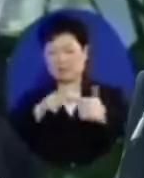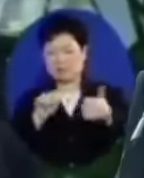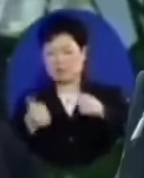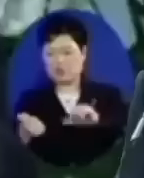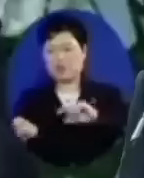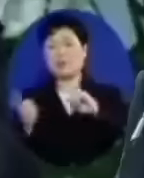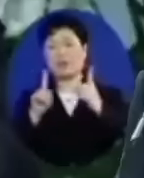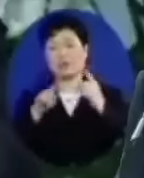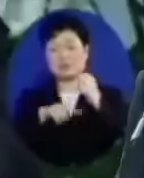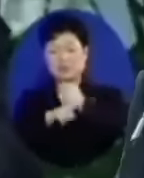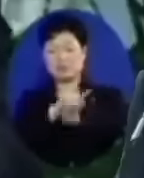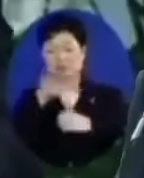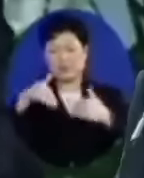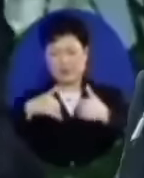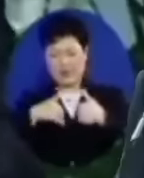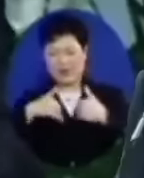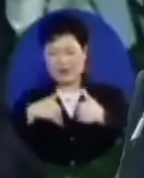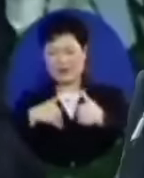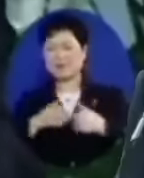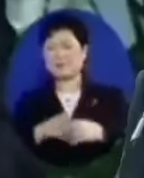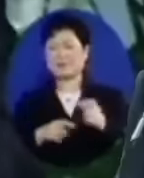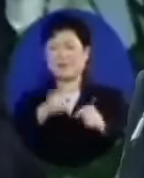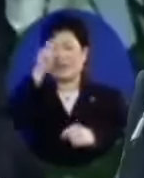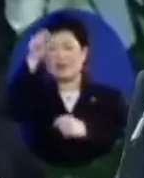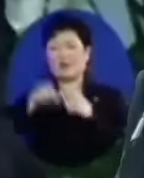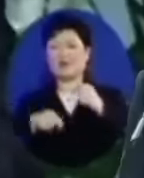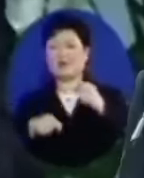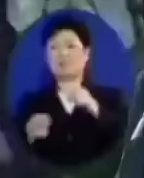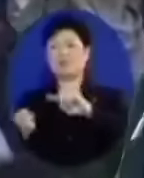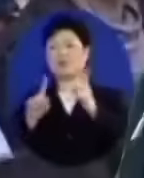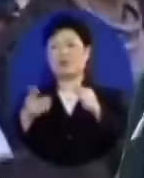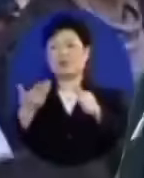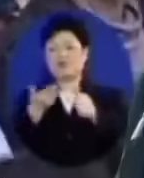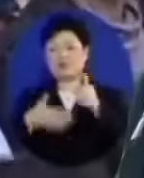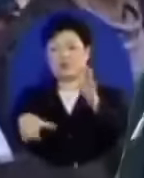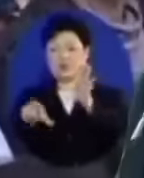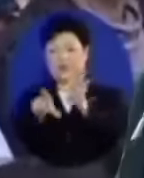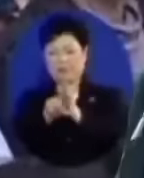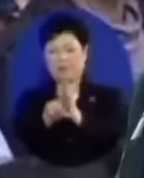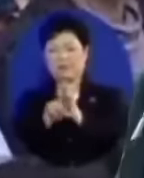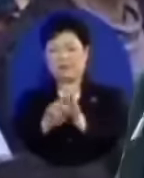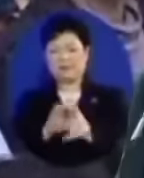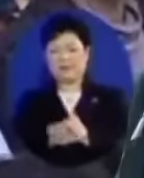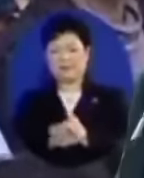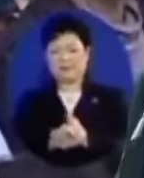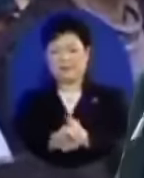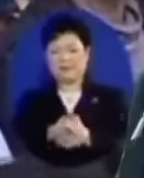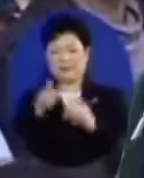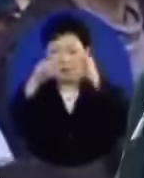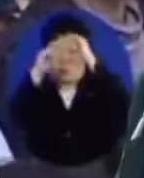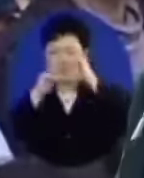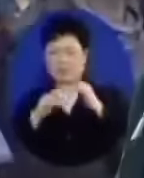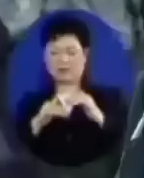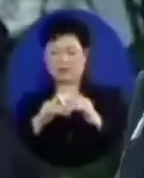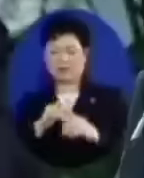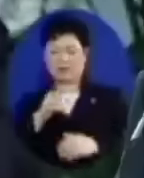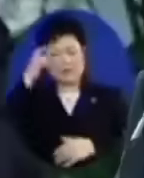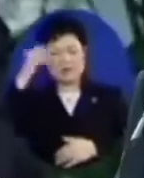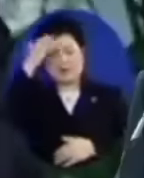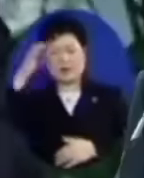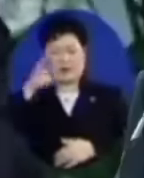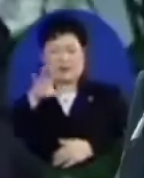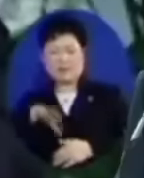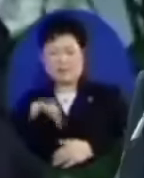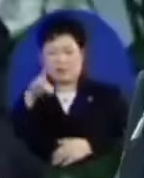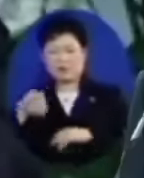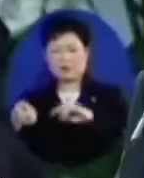부활한 것은 우리에게 영원한 부활을 주시기 위해서 그렇게 하신 것입니다. 그 과정으로서 영이 먼저